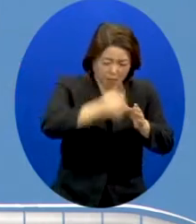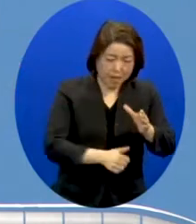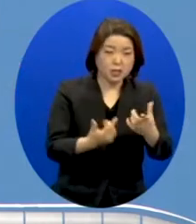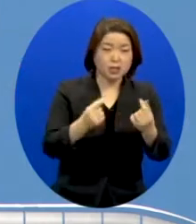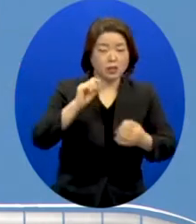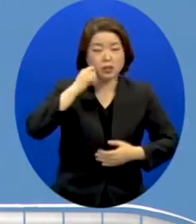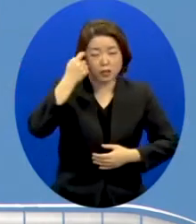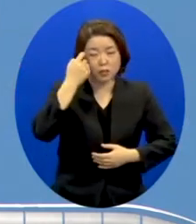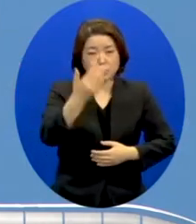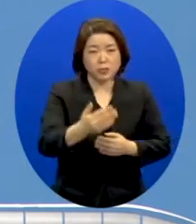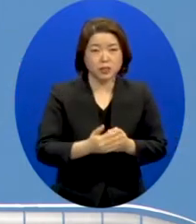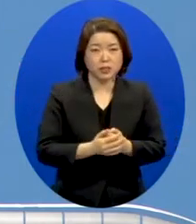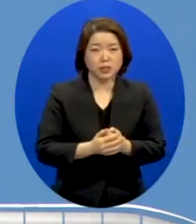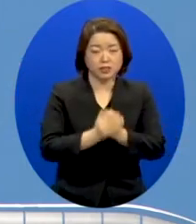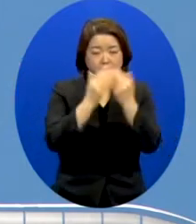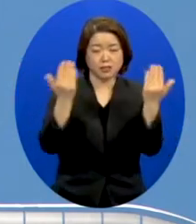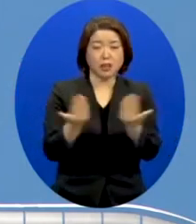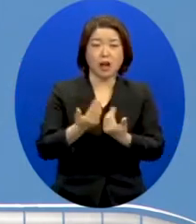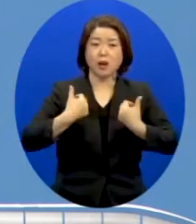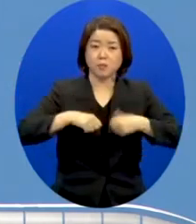다 포기하고 싶습니까